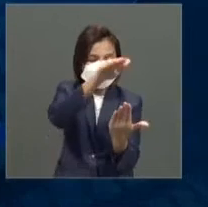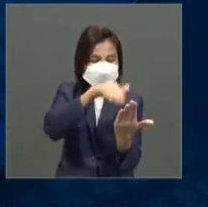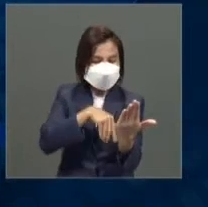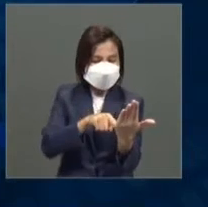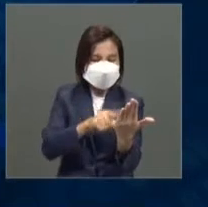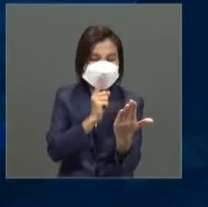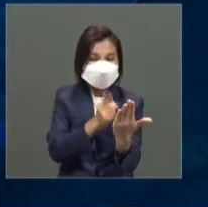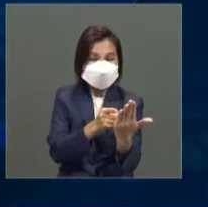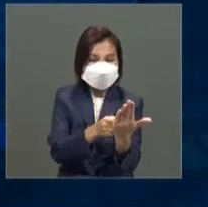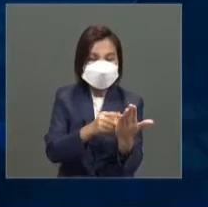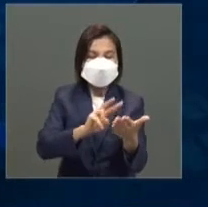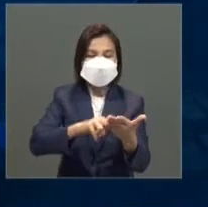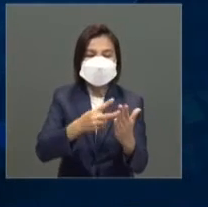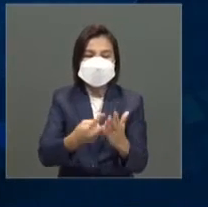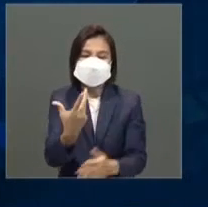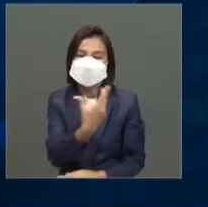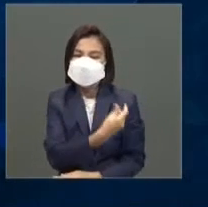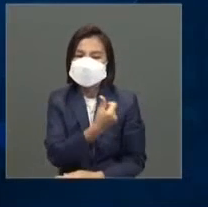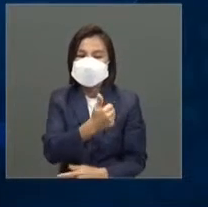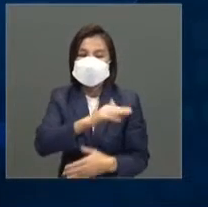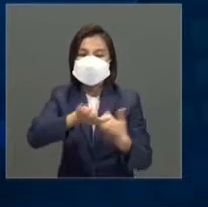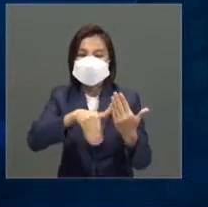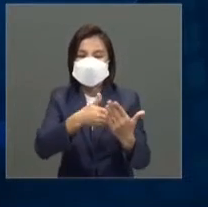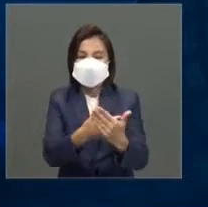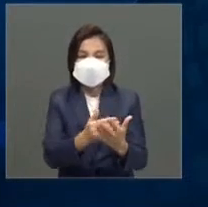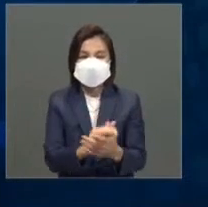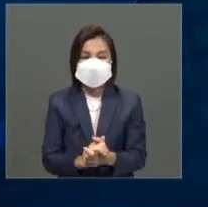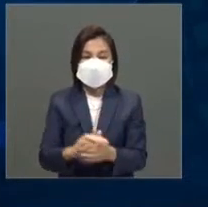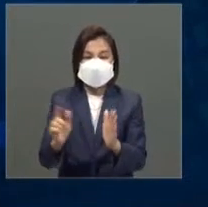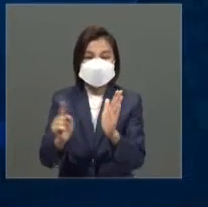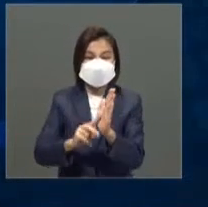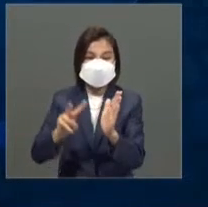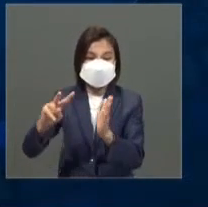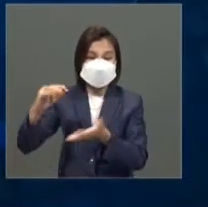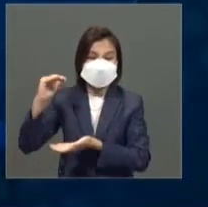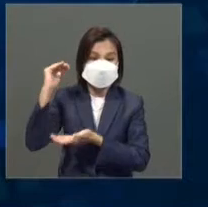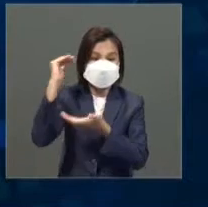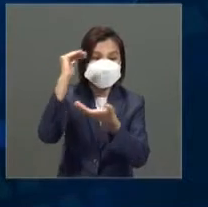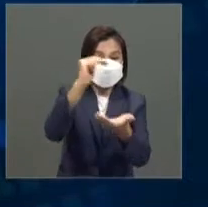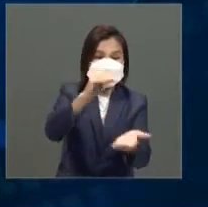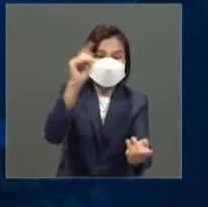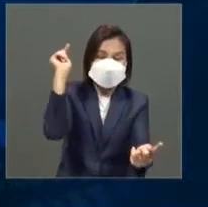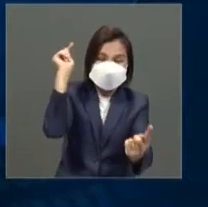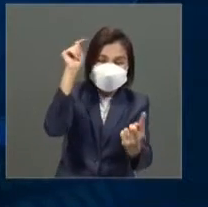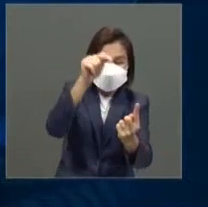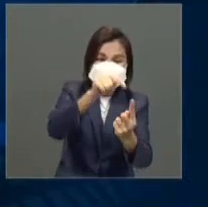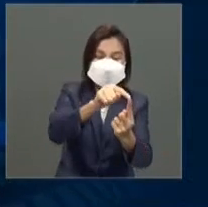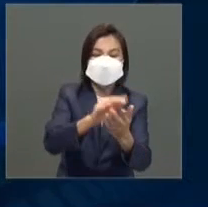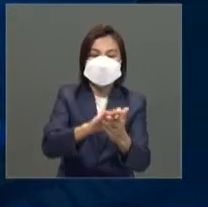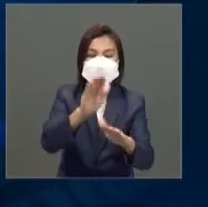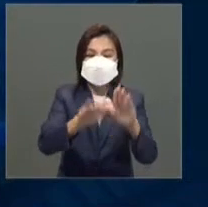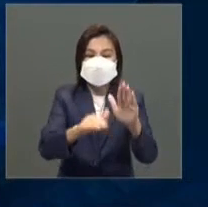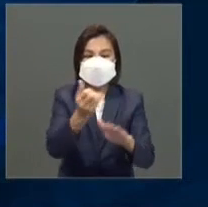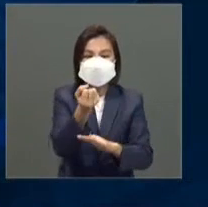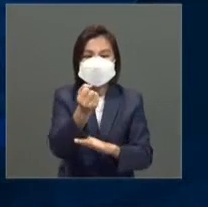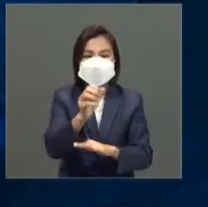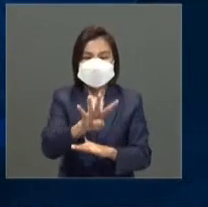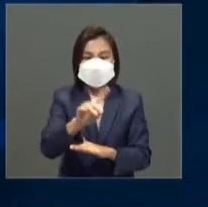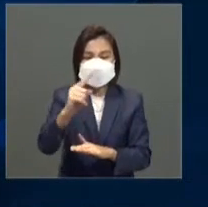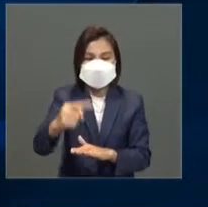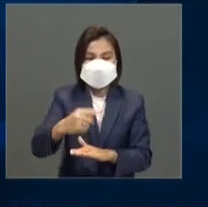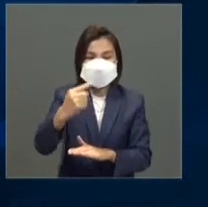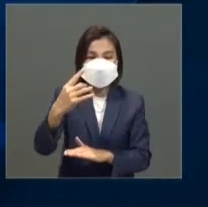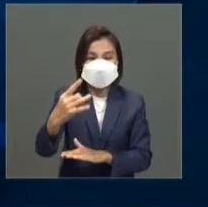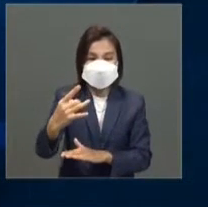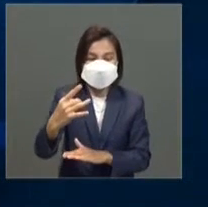ถ้วนทุกคนนะครับคาดว่าในการส่งไปล็อตที่2นี้จะถึงพื้นที่นะครับไม่เกินวันที่14สิงหา